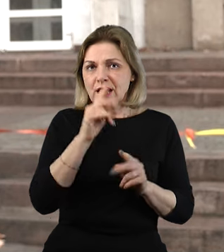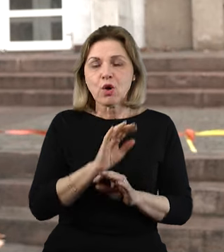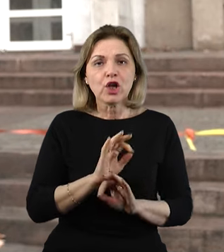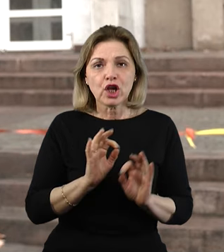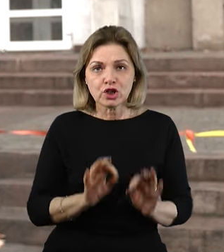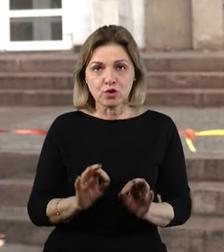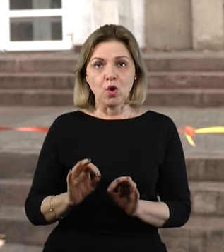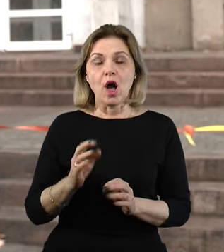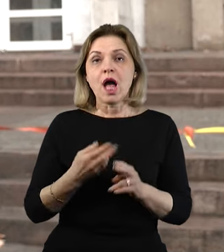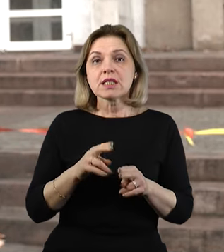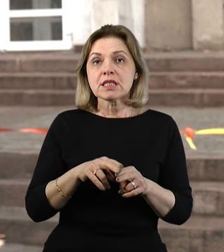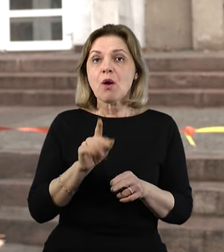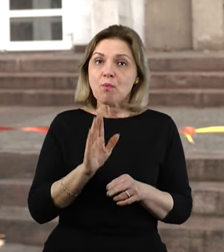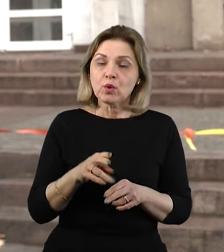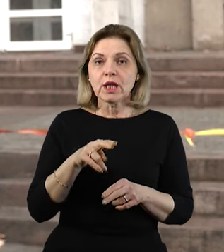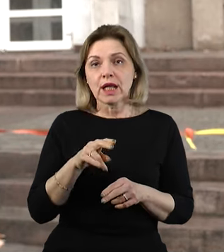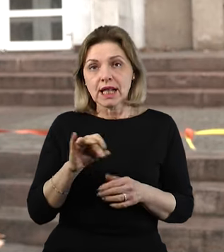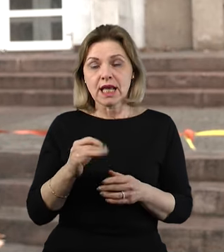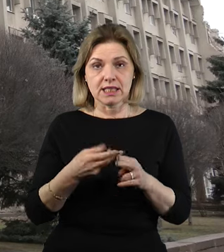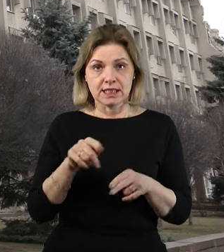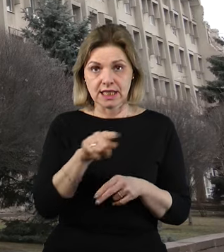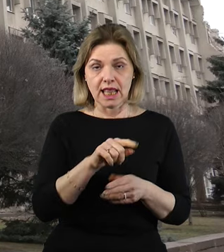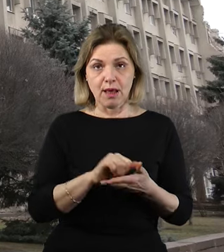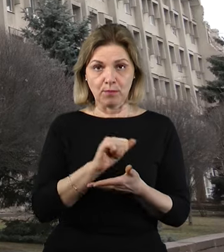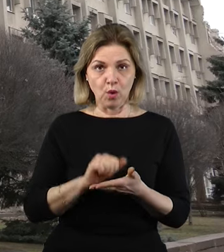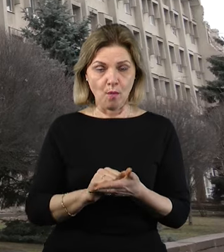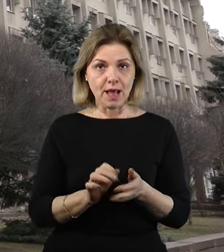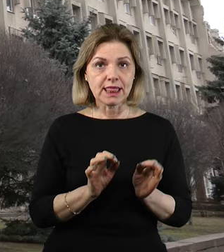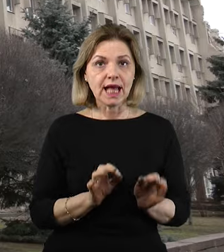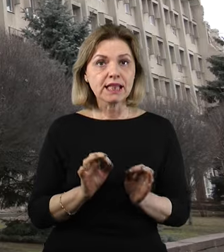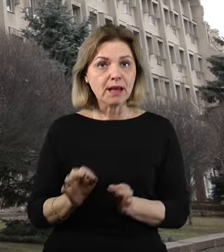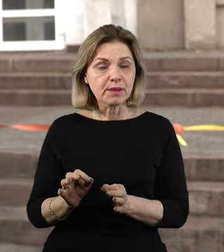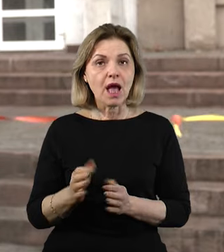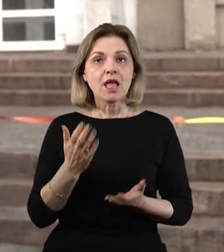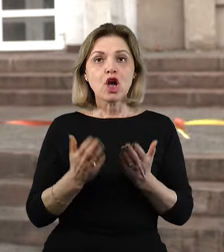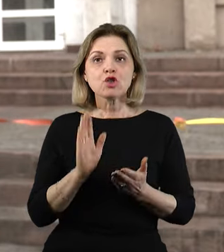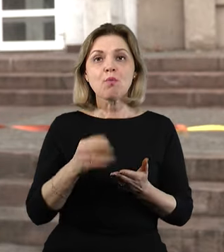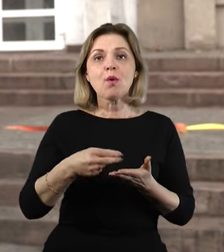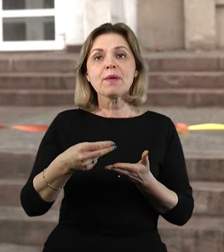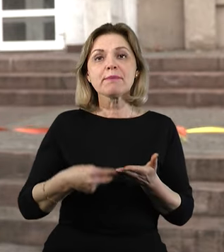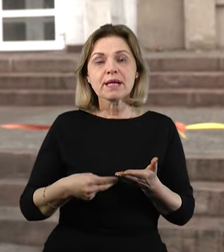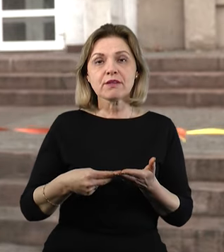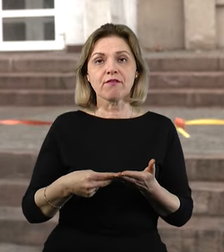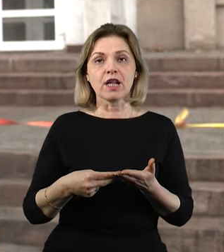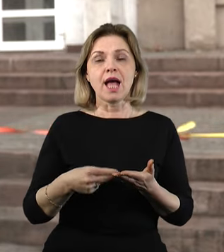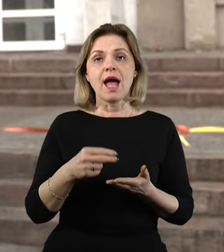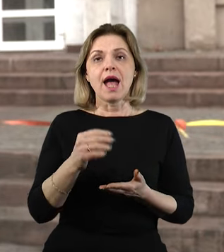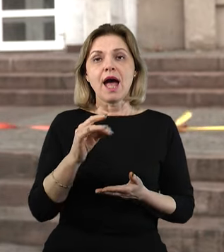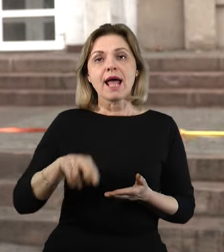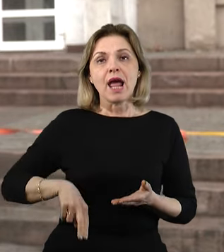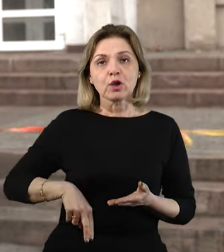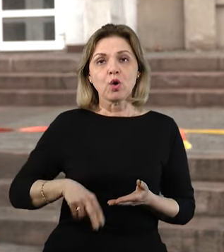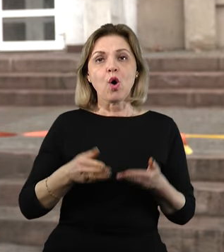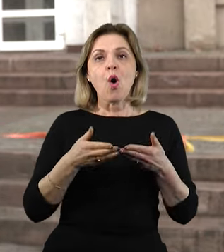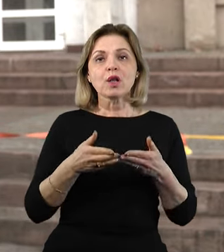нас є питання стосовно того, чи будуть ці дипломи легітимними. В принципі, якщо це підпише Трушляков як ректор